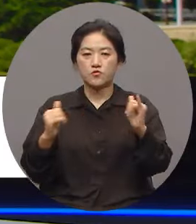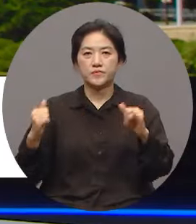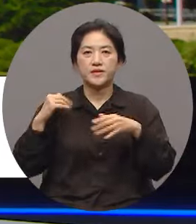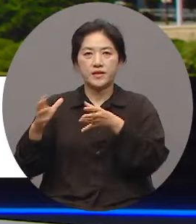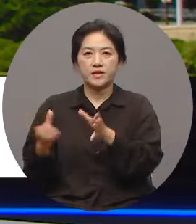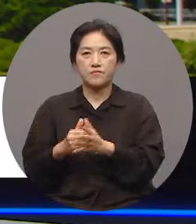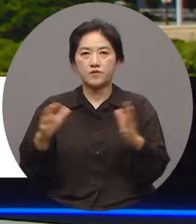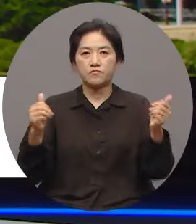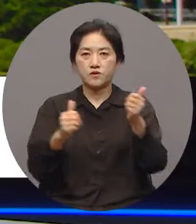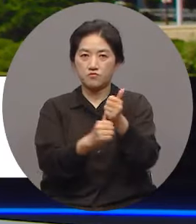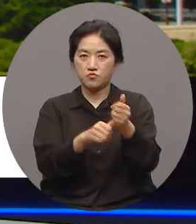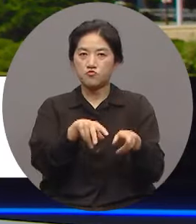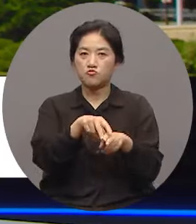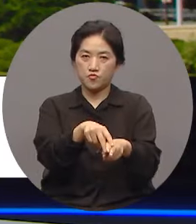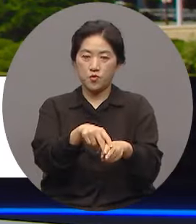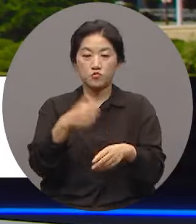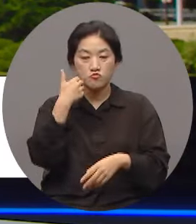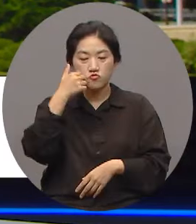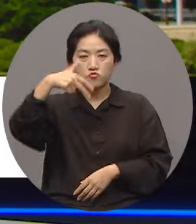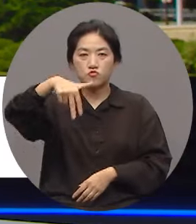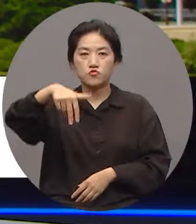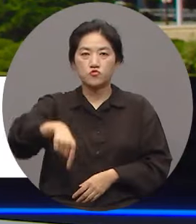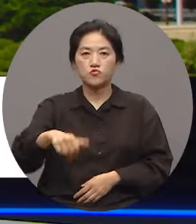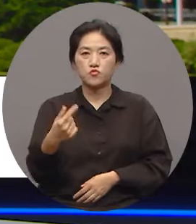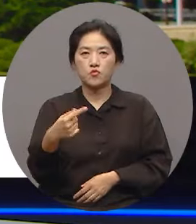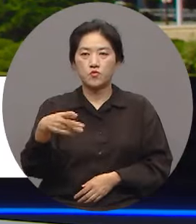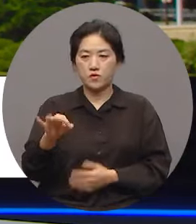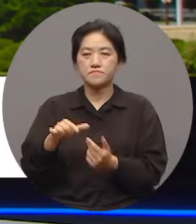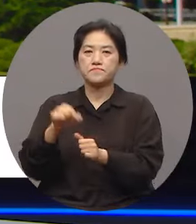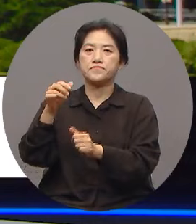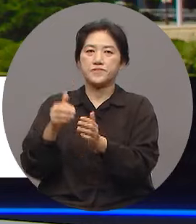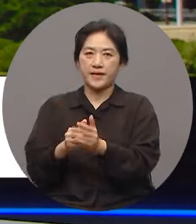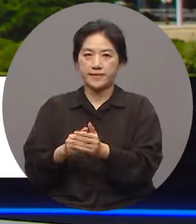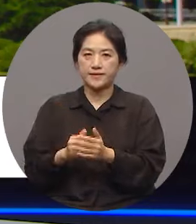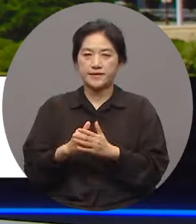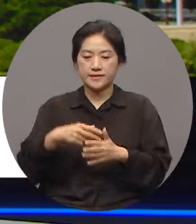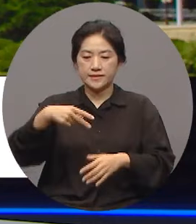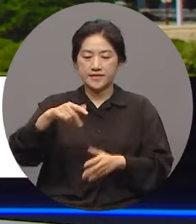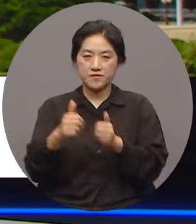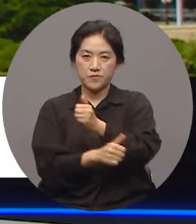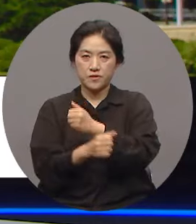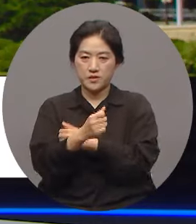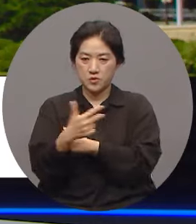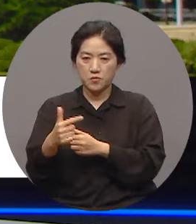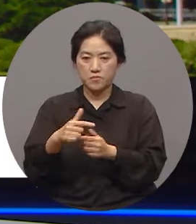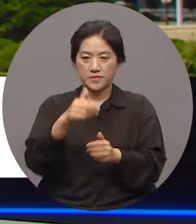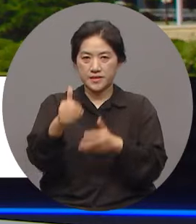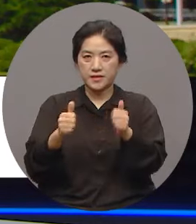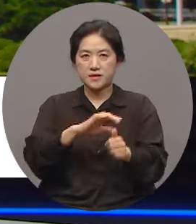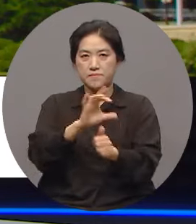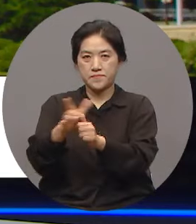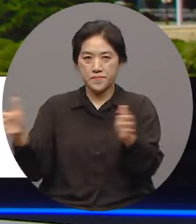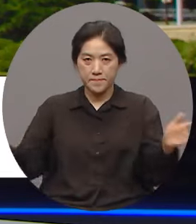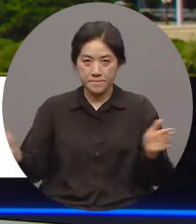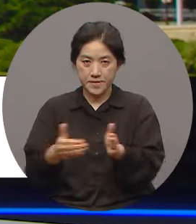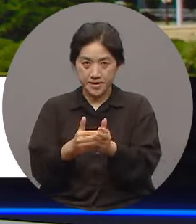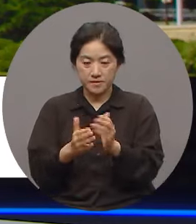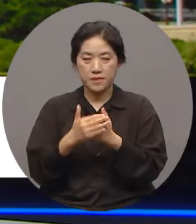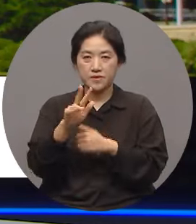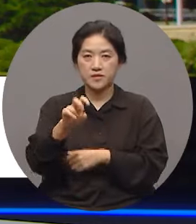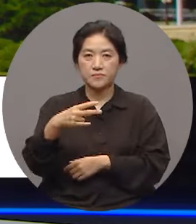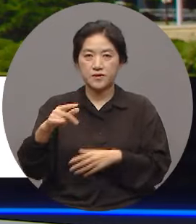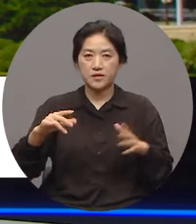국민의힘이 국회 부의장 후보로 주호영 의원을 선출하고 7개 상임위원장을 각각 뽑으면서 오늘로 21대